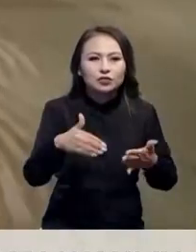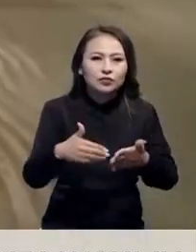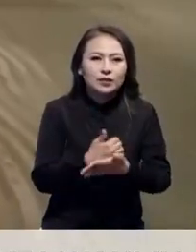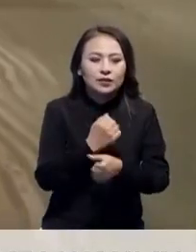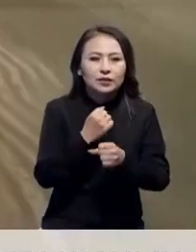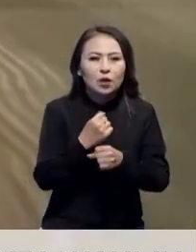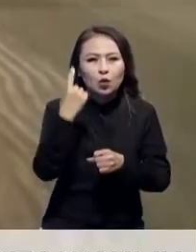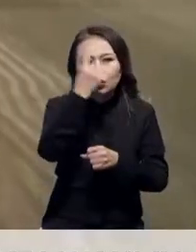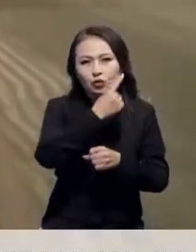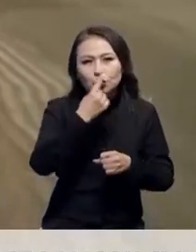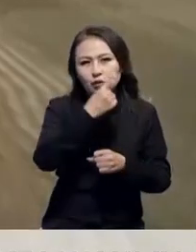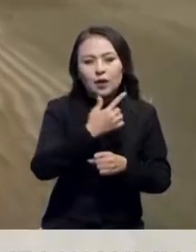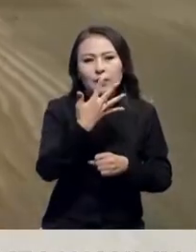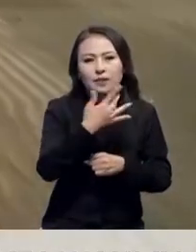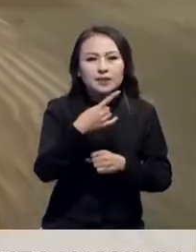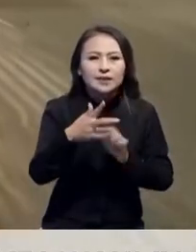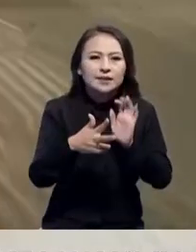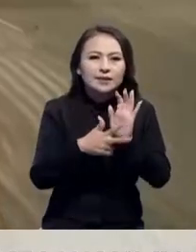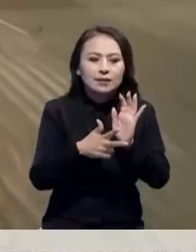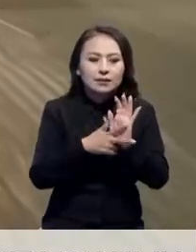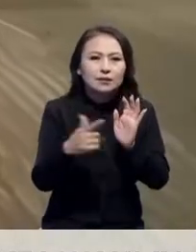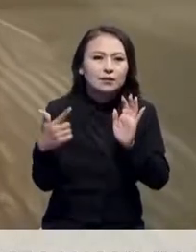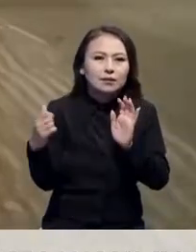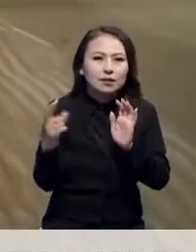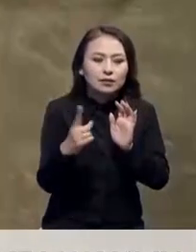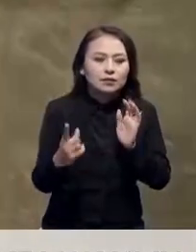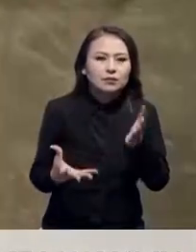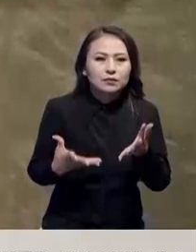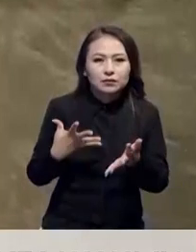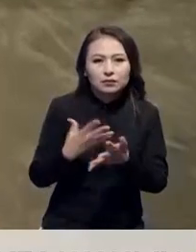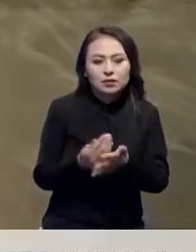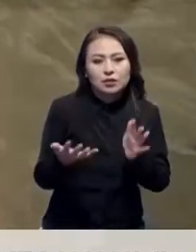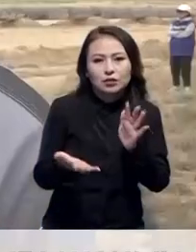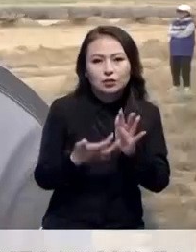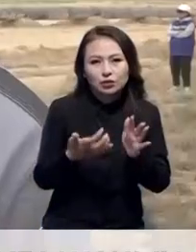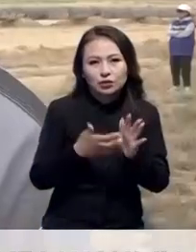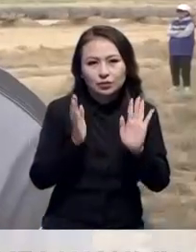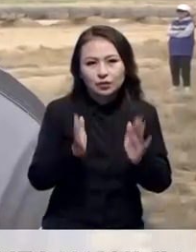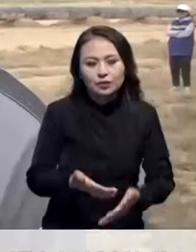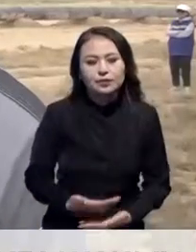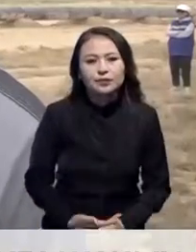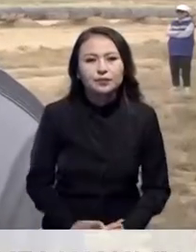қосылғанда жылына қосымша 5,8 миллиард текше метр газ өтіп, сұранысты артығымен өтеуге мүмкіндік туады.